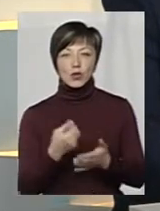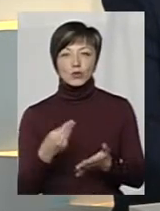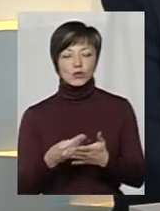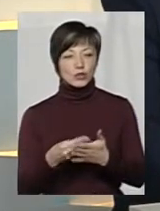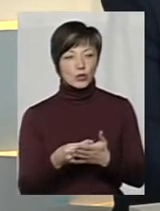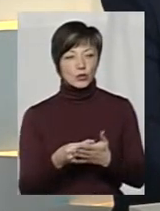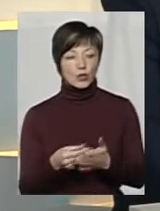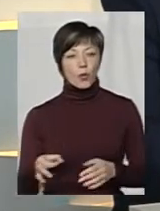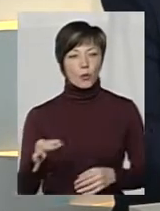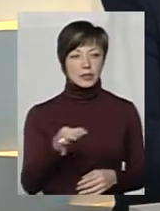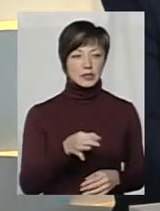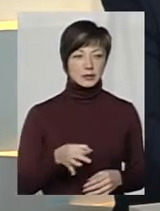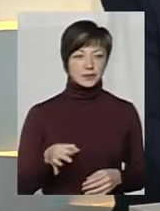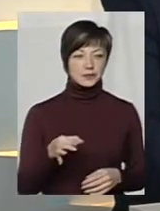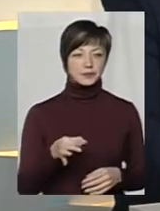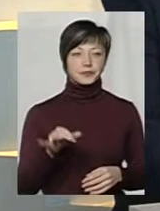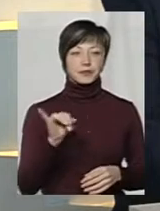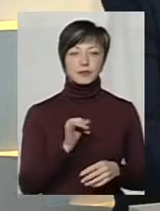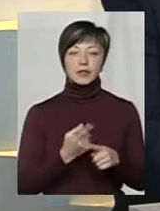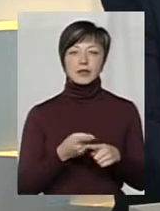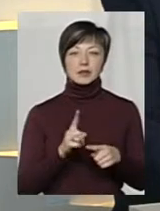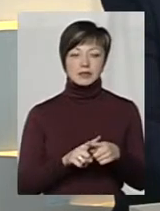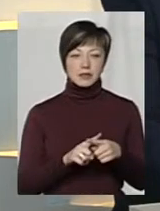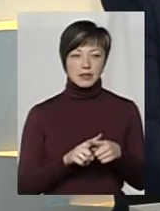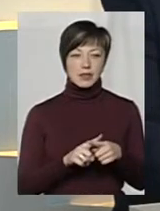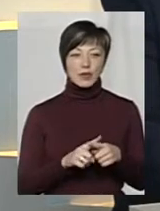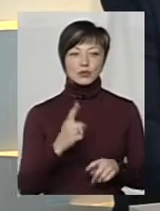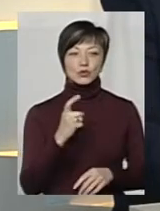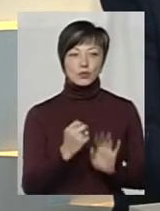бюджету області. І це на